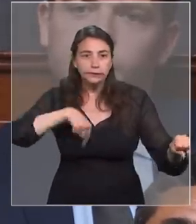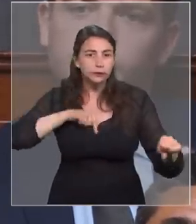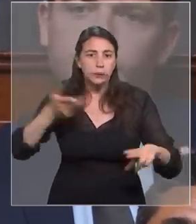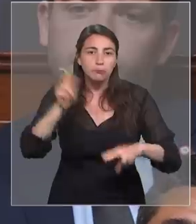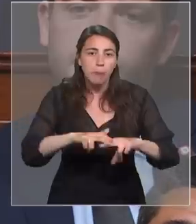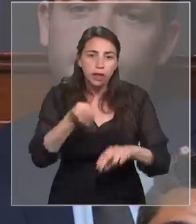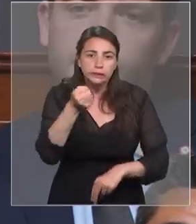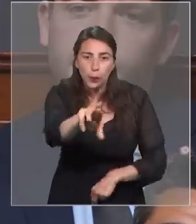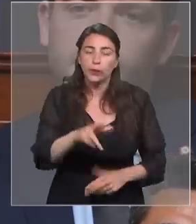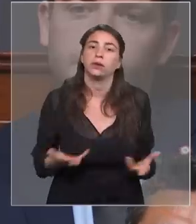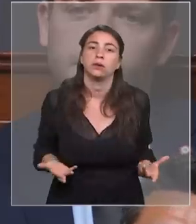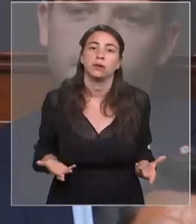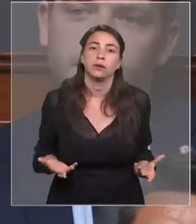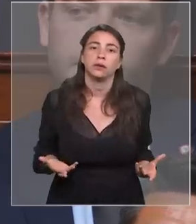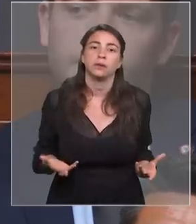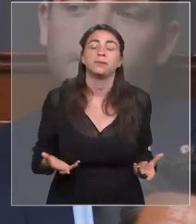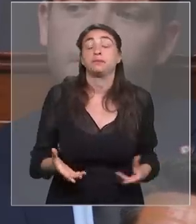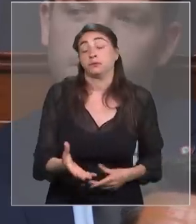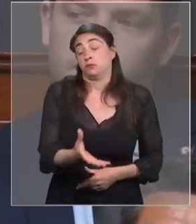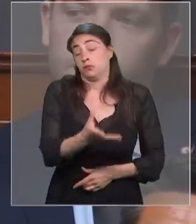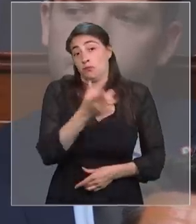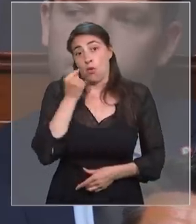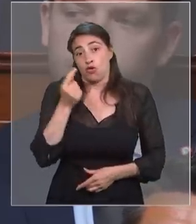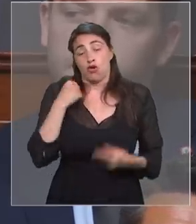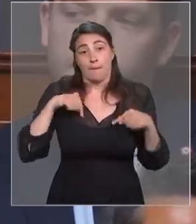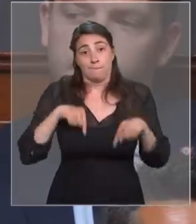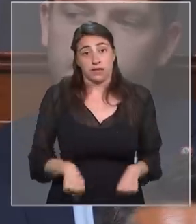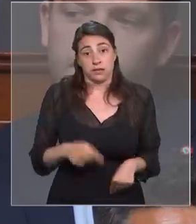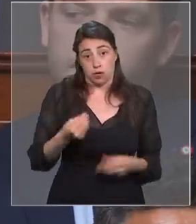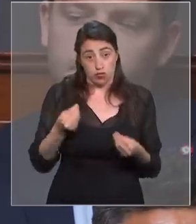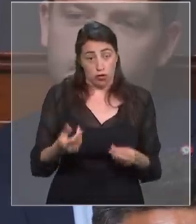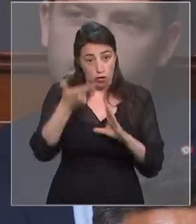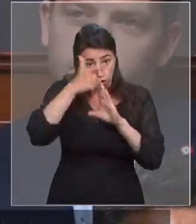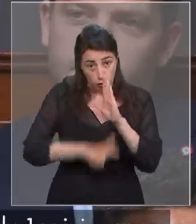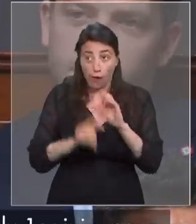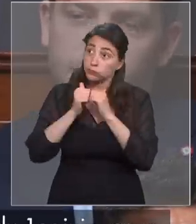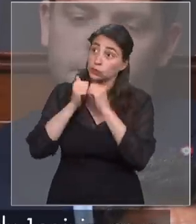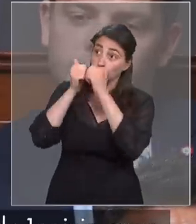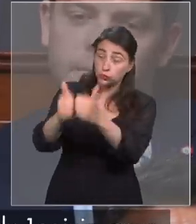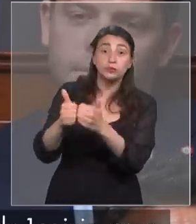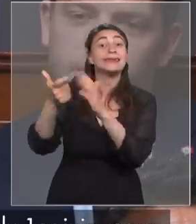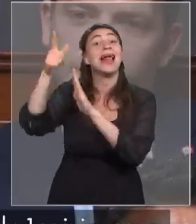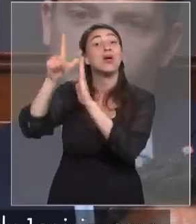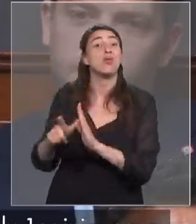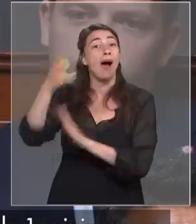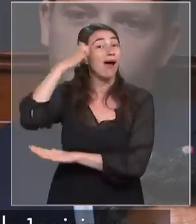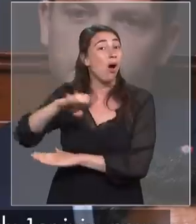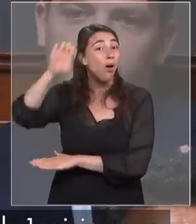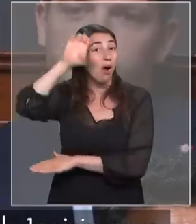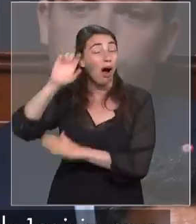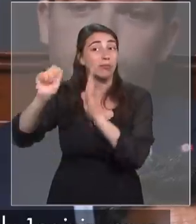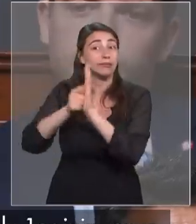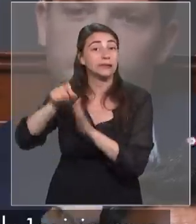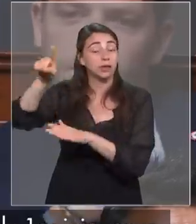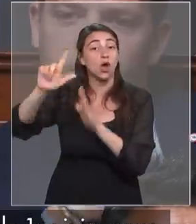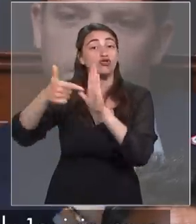le ministre, le Conseil d'État vous a donné 2 mois pour vous mettre en conformité avec la législation européenne adoptée en